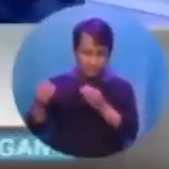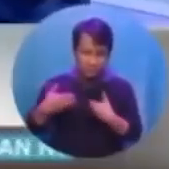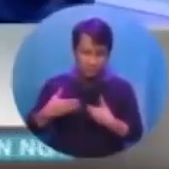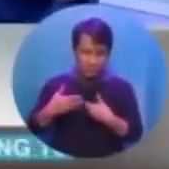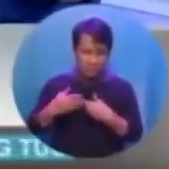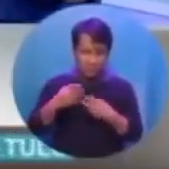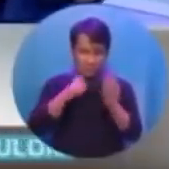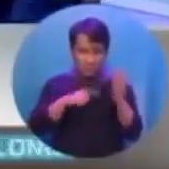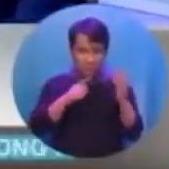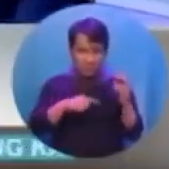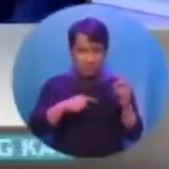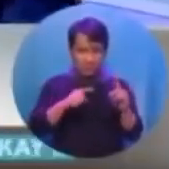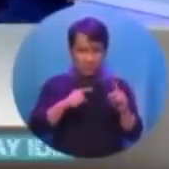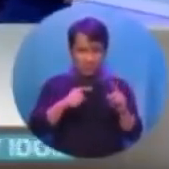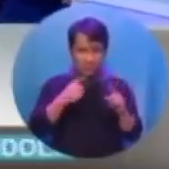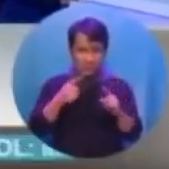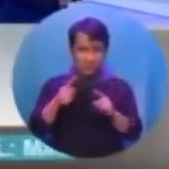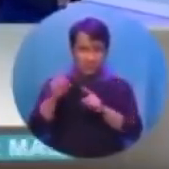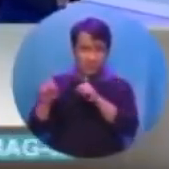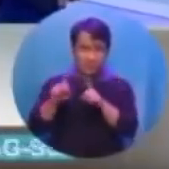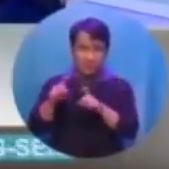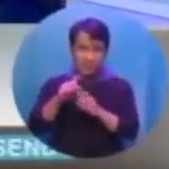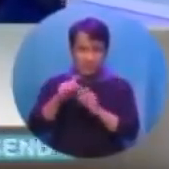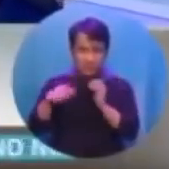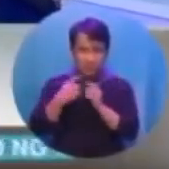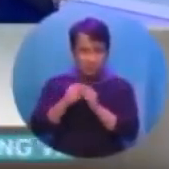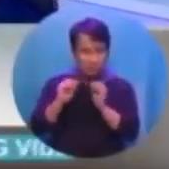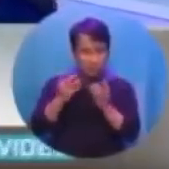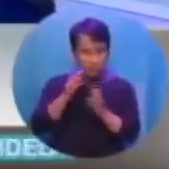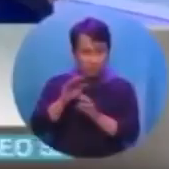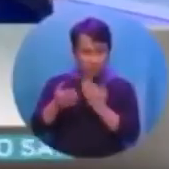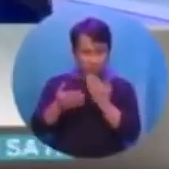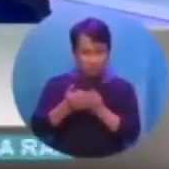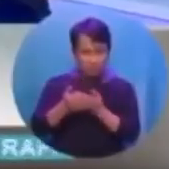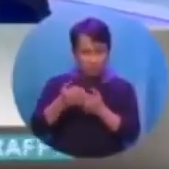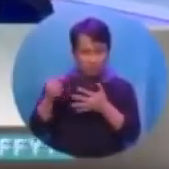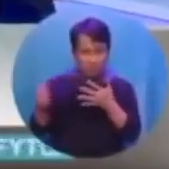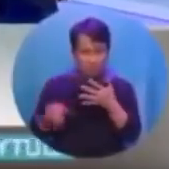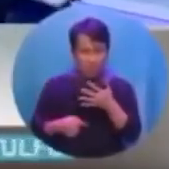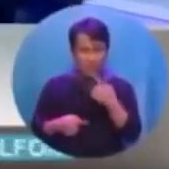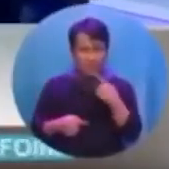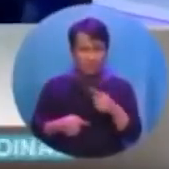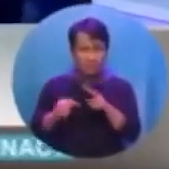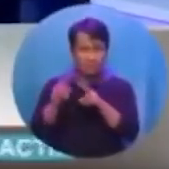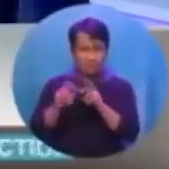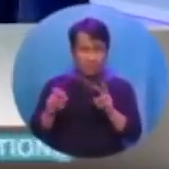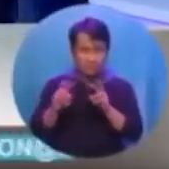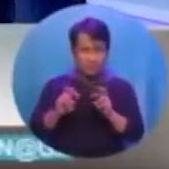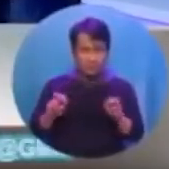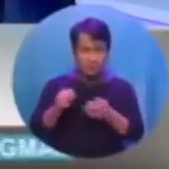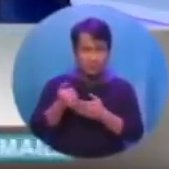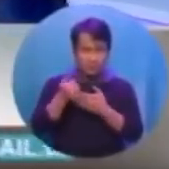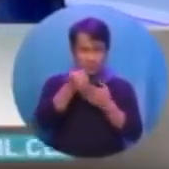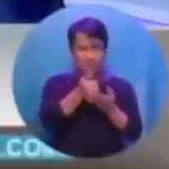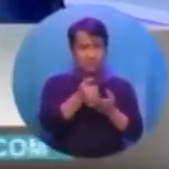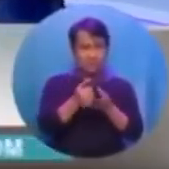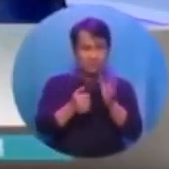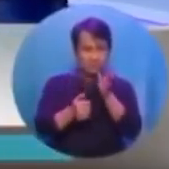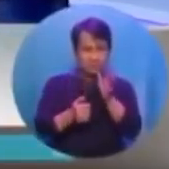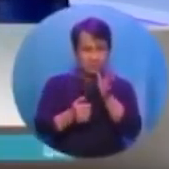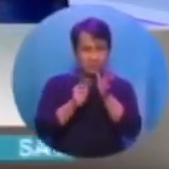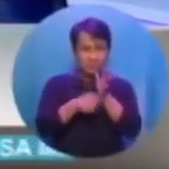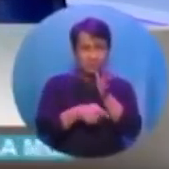Now, napansin nyo rin po, kasi tinanong ko lang kanina sa inyo, sabi nyo, wala, mabait siya, etc. Kami po naging bisiga lamang, tinutulungan lang po namin yung nanay